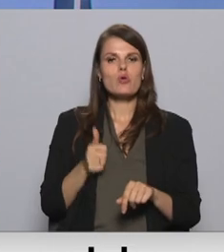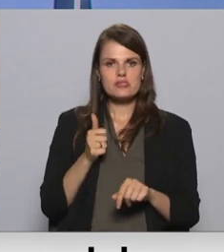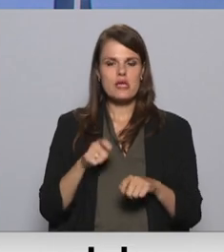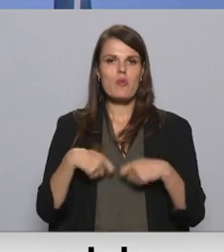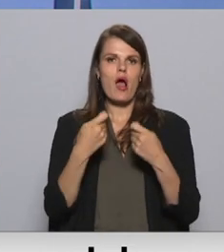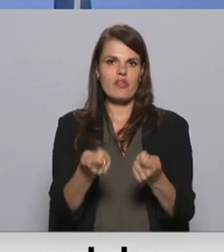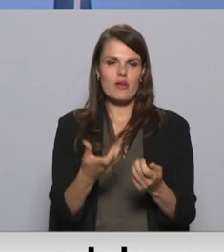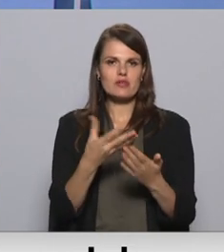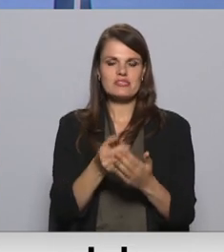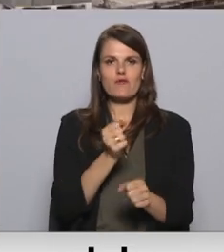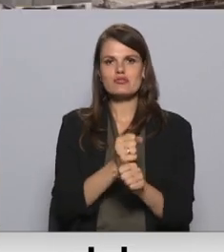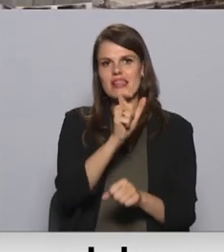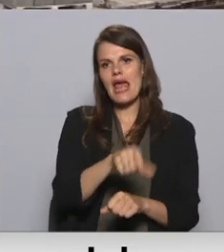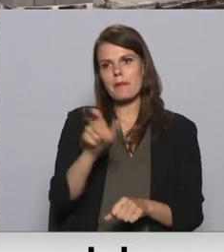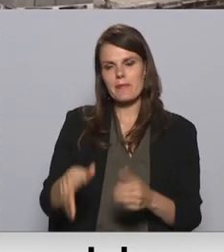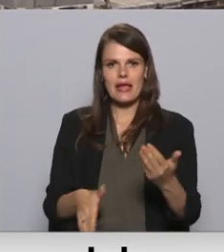savu darba spēku.